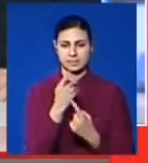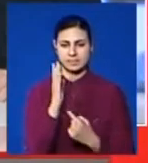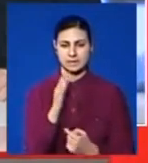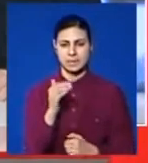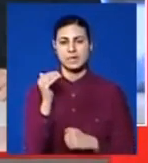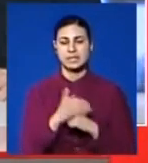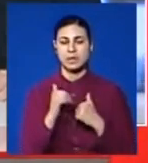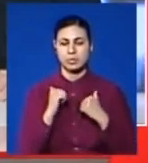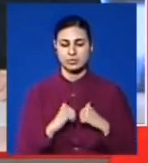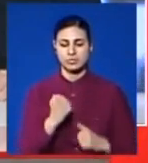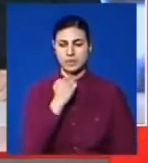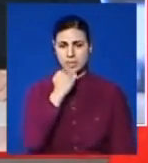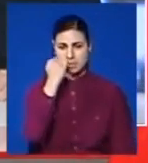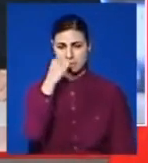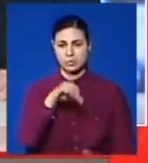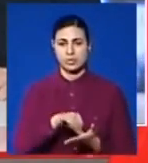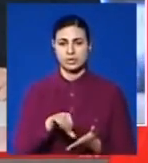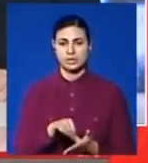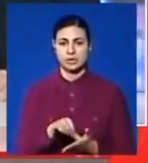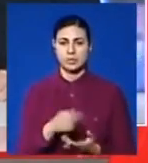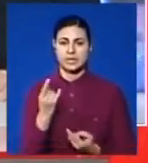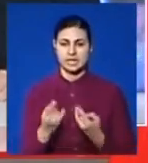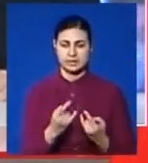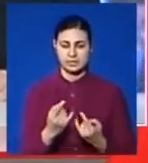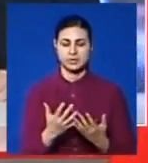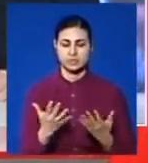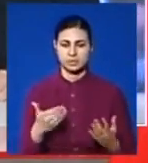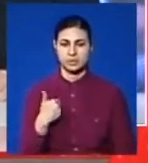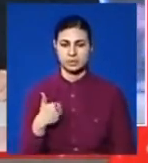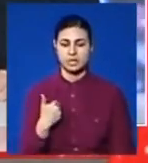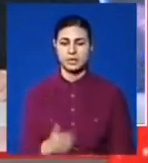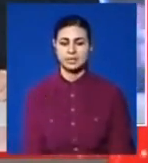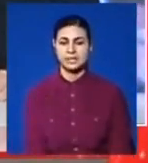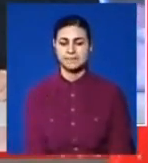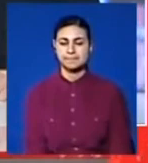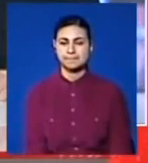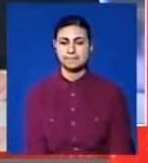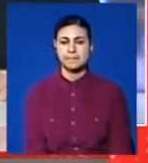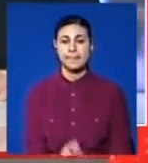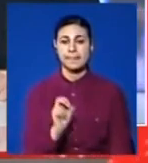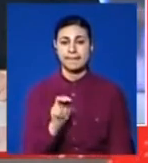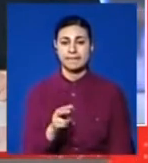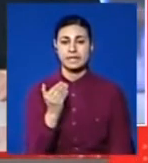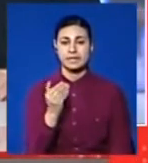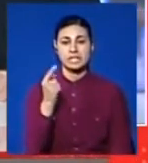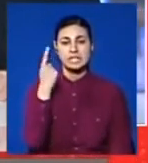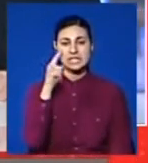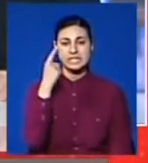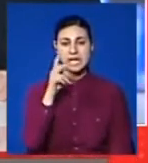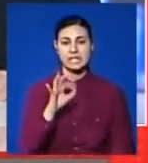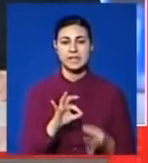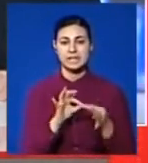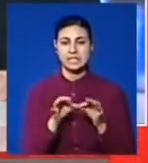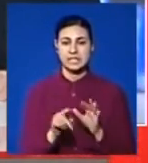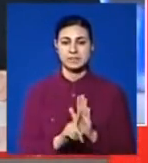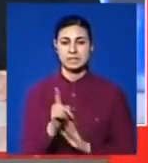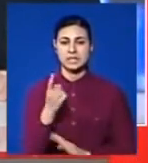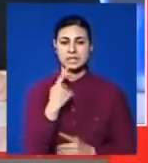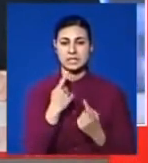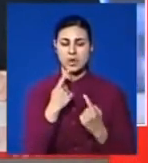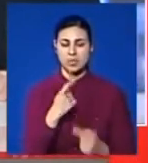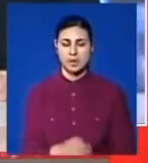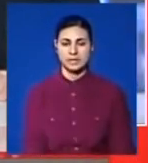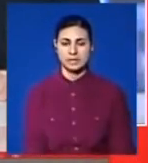გამშვიდობა ქალბატონ თამარ, გმადლობთ რომ მონაწილეობთ გადაცემაში. მოგესალმებით. ქალბატონ თამარ, ვიდრე თქვენი ინიციატივის დეტალებზე დავიწყებდით